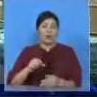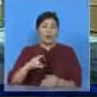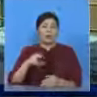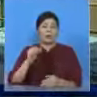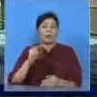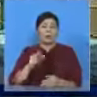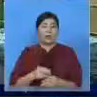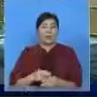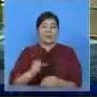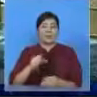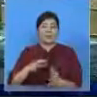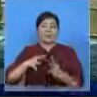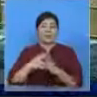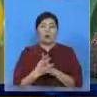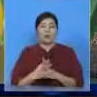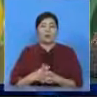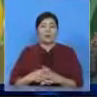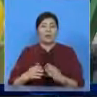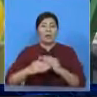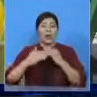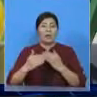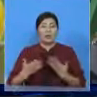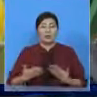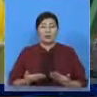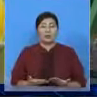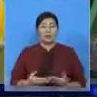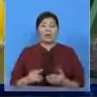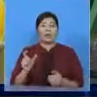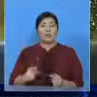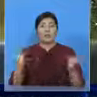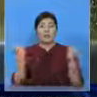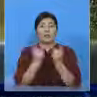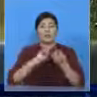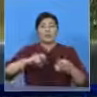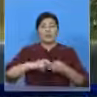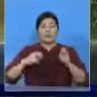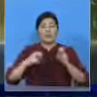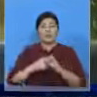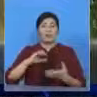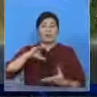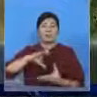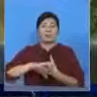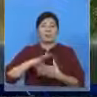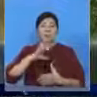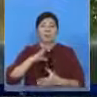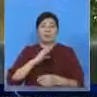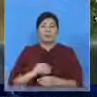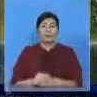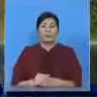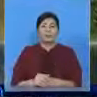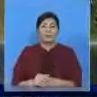Өтегенов Сарбаз ауылы мен Қарғалы тұрғын үй алабында тұратын адамдармен кездесіп, мәселенің мән-жайымен танысты.